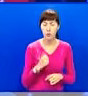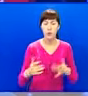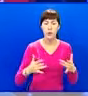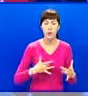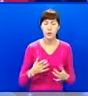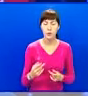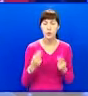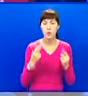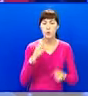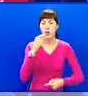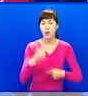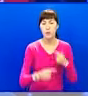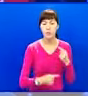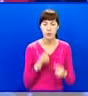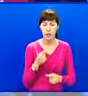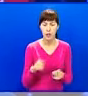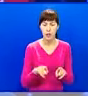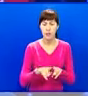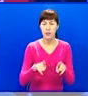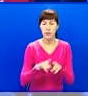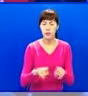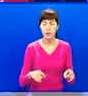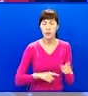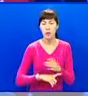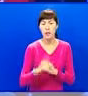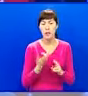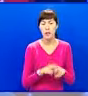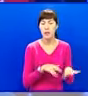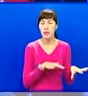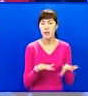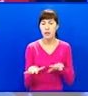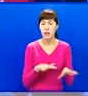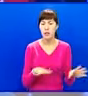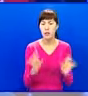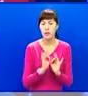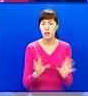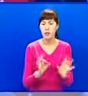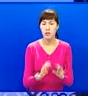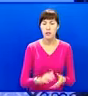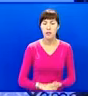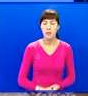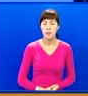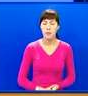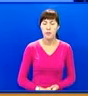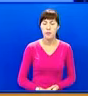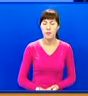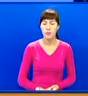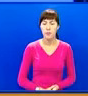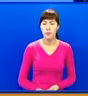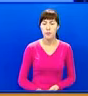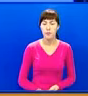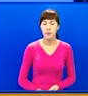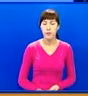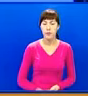өнерді ұрпақтан ұрпаққа жеткізу мен дәріптеу мақсатында бастау алған шарадан тілші бейнематериалы.